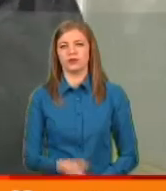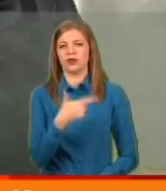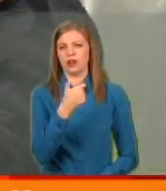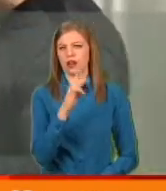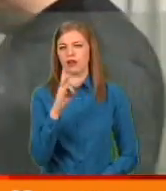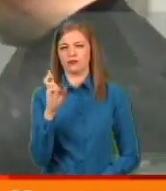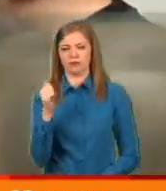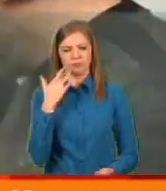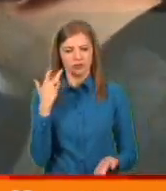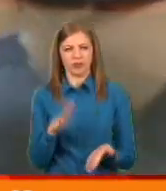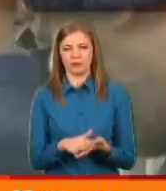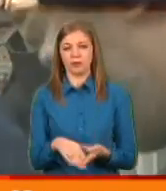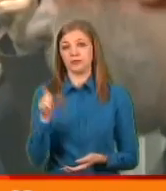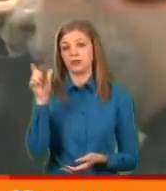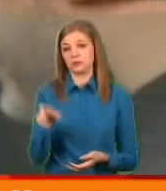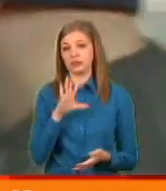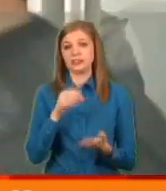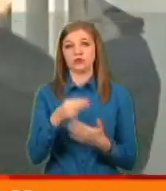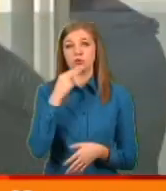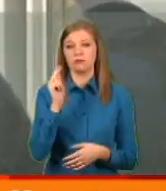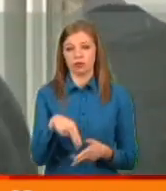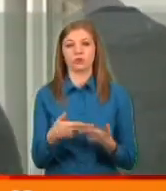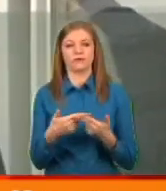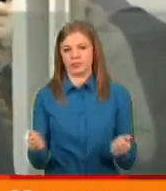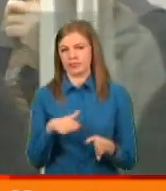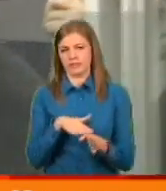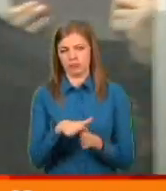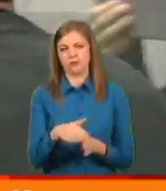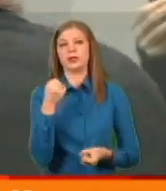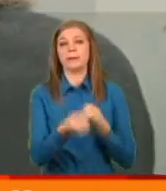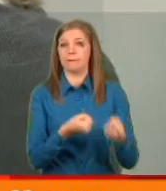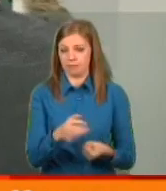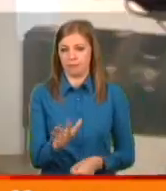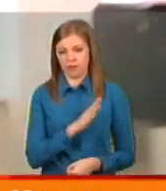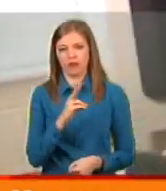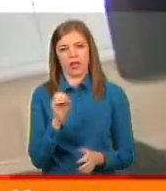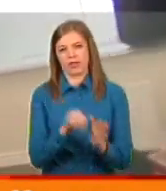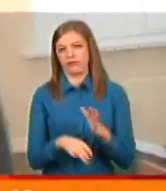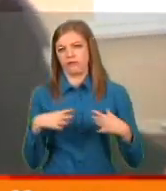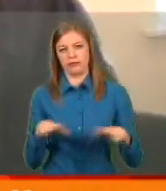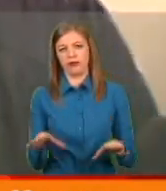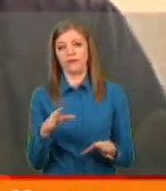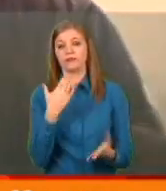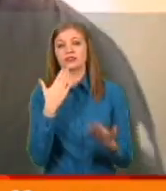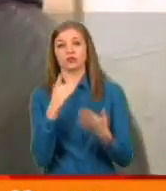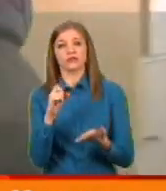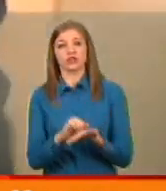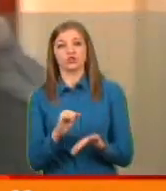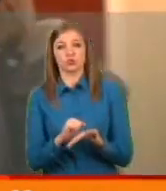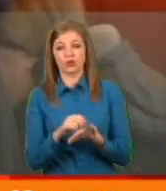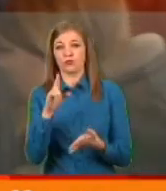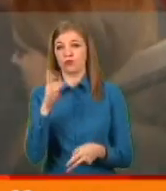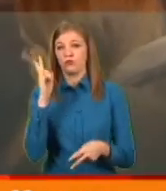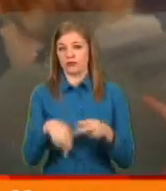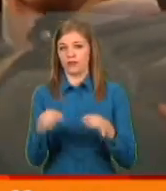Ганьба! Ганьба! Крисін свою вину визнав повністю. Бив, але не вбивав. Спілкуватися із журналістами по